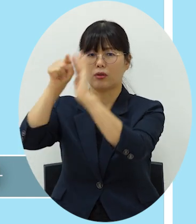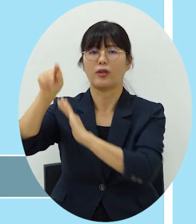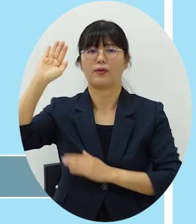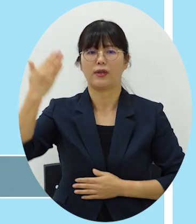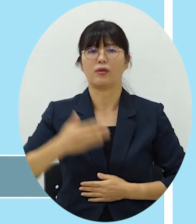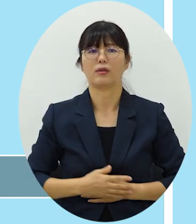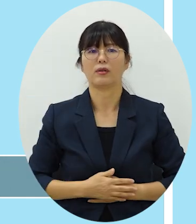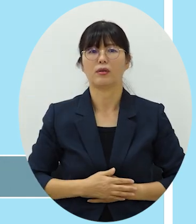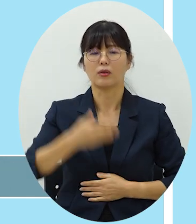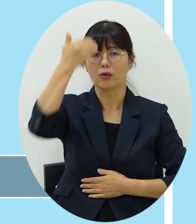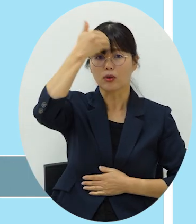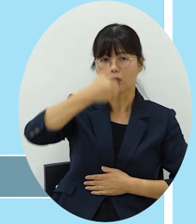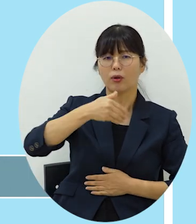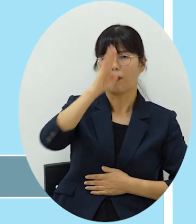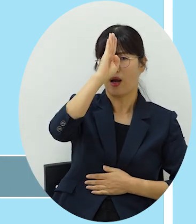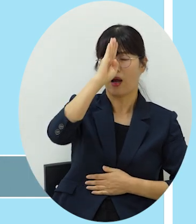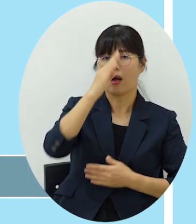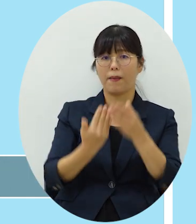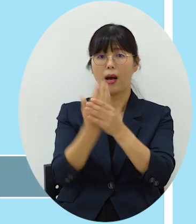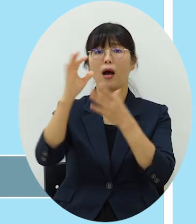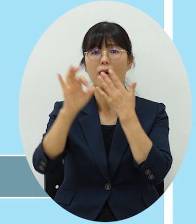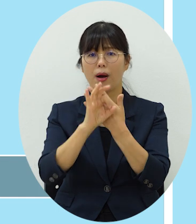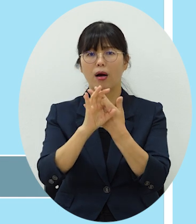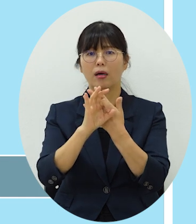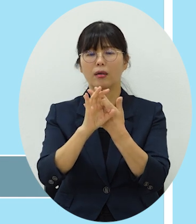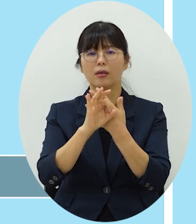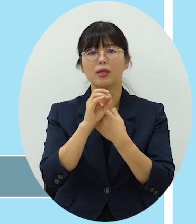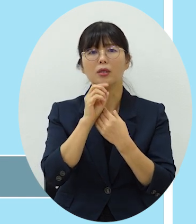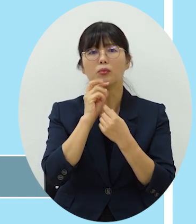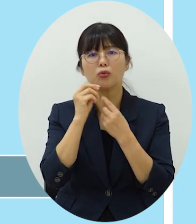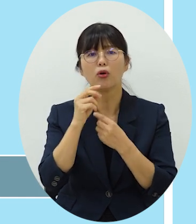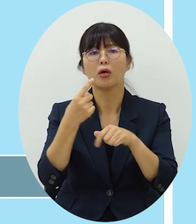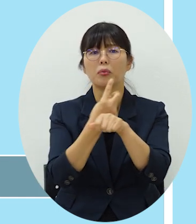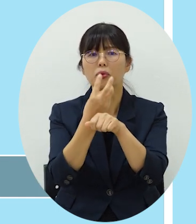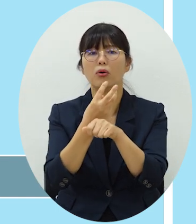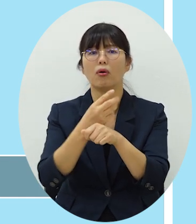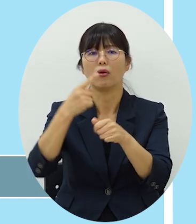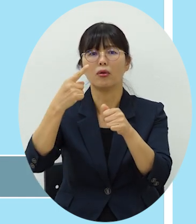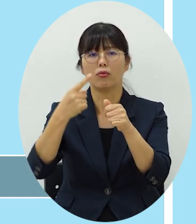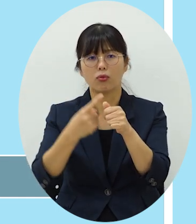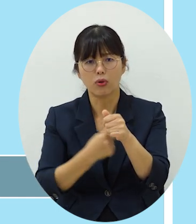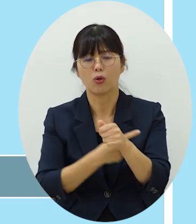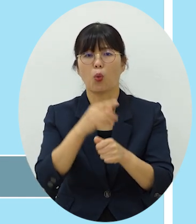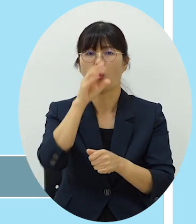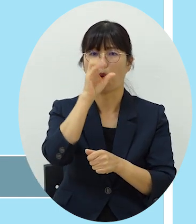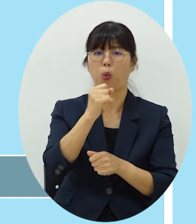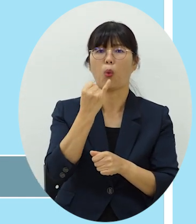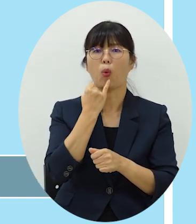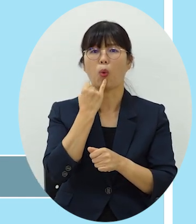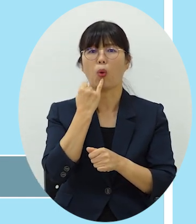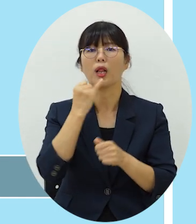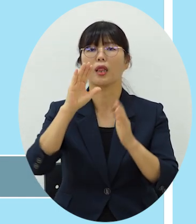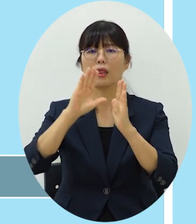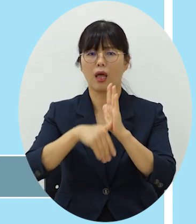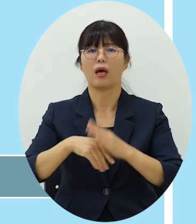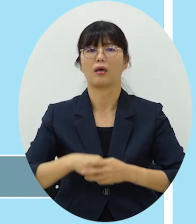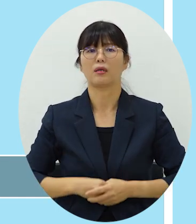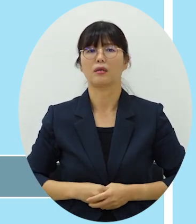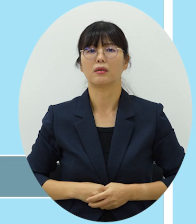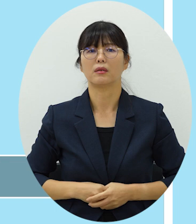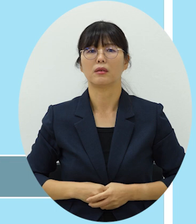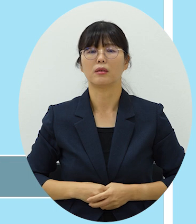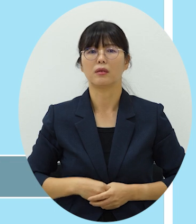합니다. 뇌졸중 증상이 발생했다가 수분에서 수시간 내에 저절로 좋아지는 일과성 뇌허혈 발작의